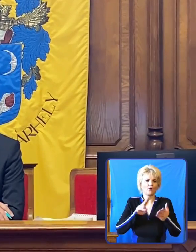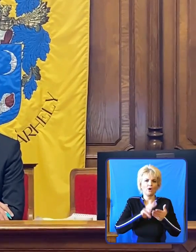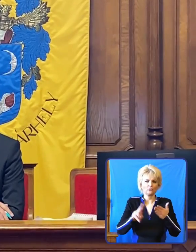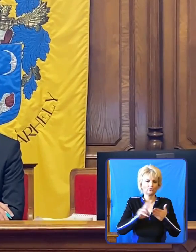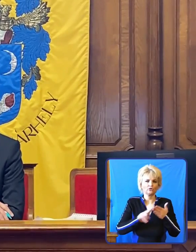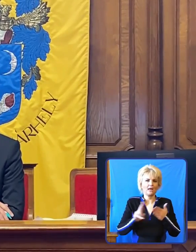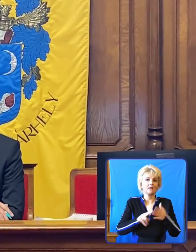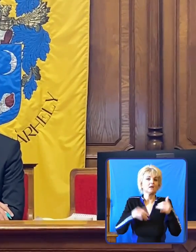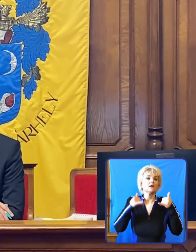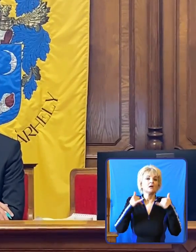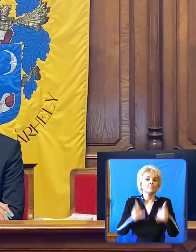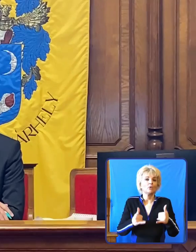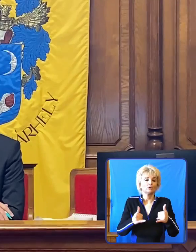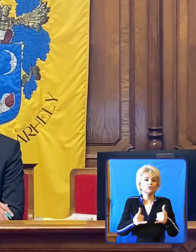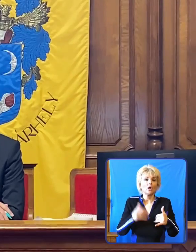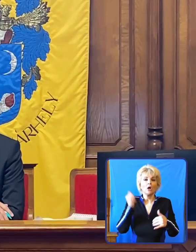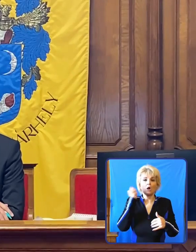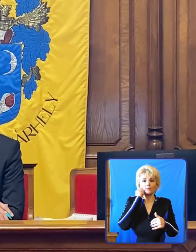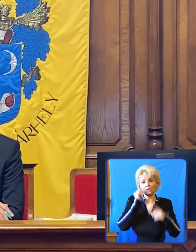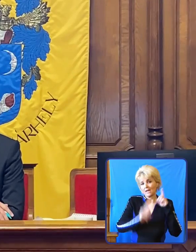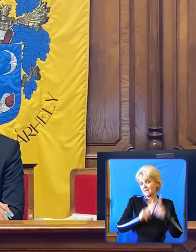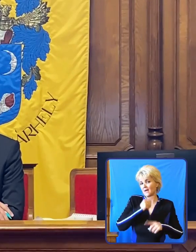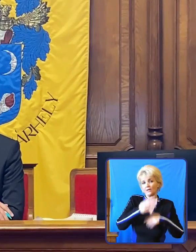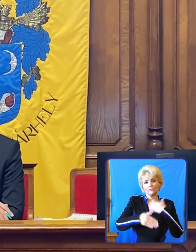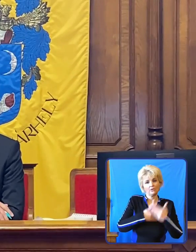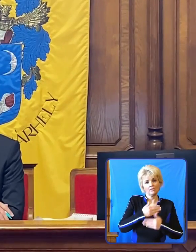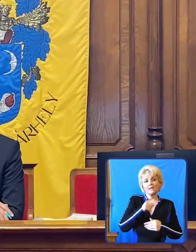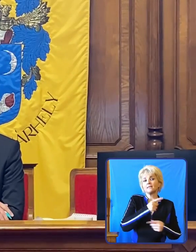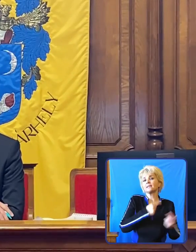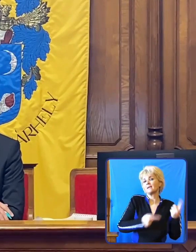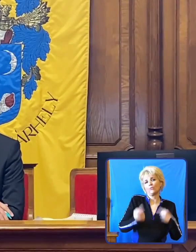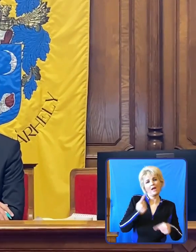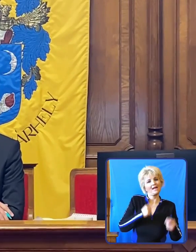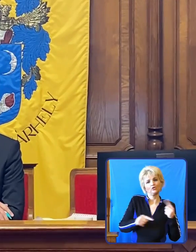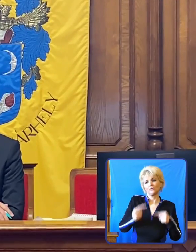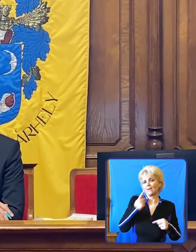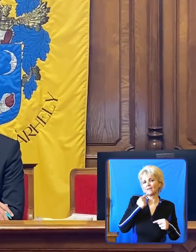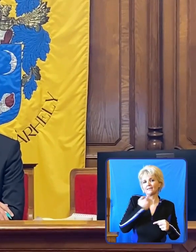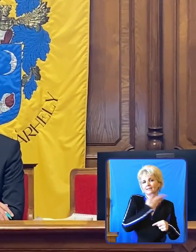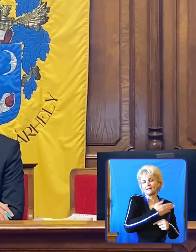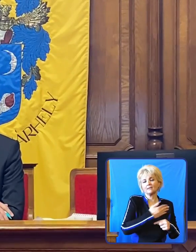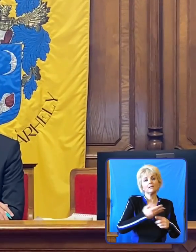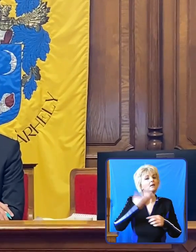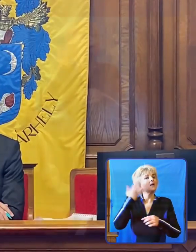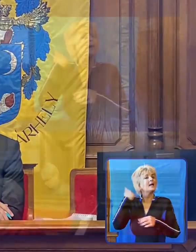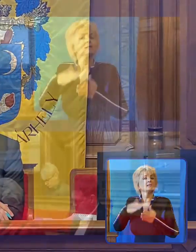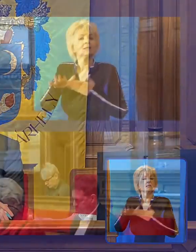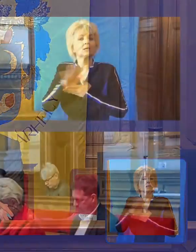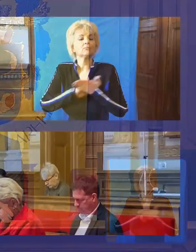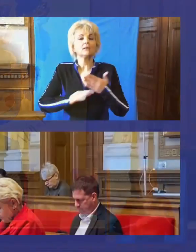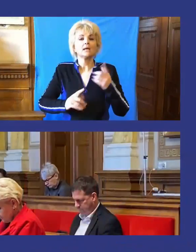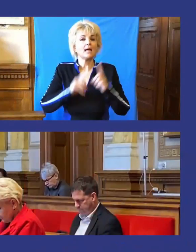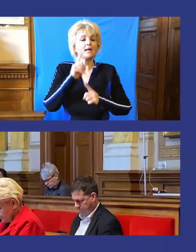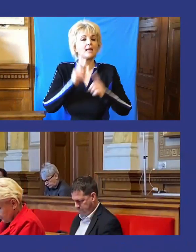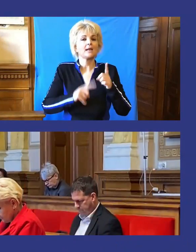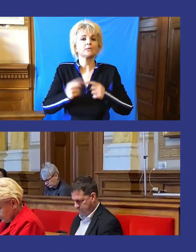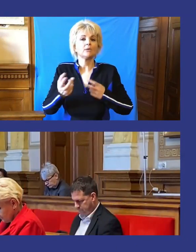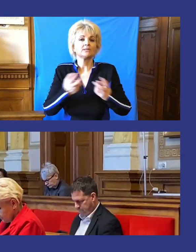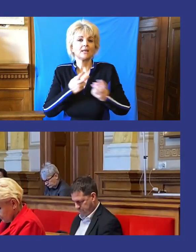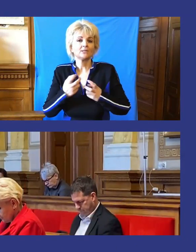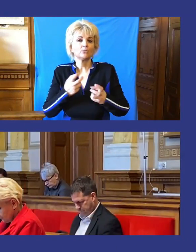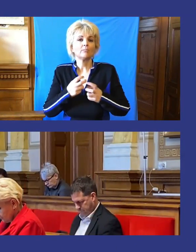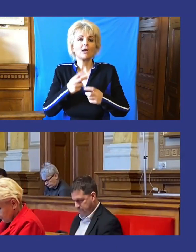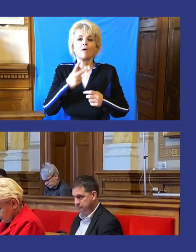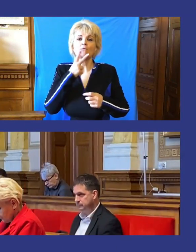Az, hogy most koncesziós eljárást folytattunk le, ezt most kifogásolták. Tetszik tudni, hogy eddig milyen eljárásban szereztük be a Holán buszt is többek